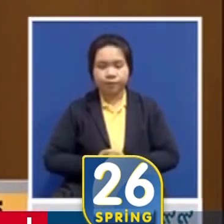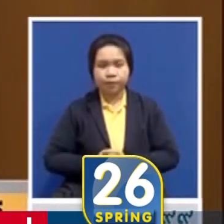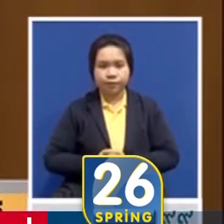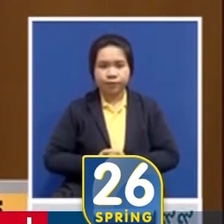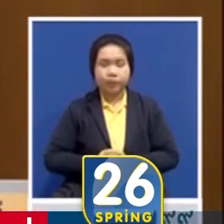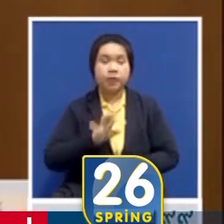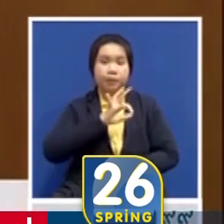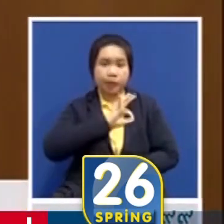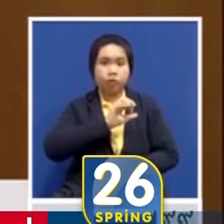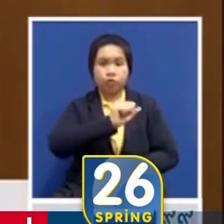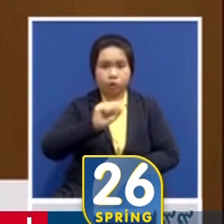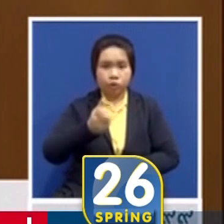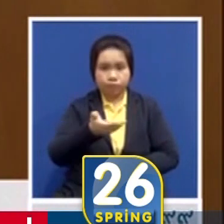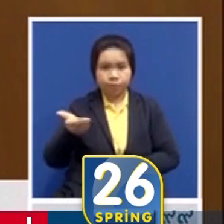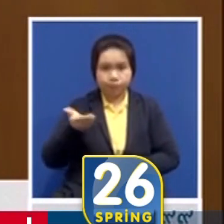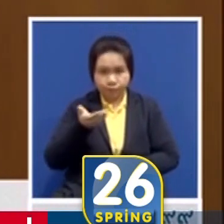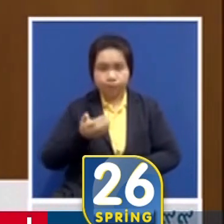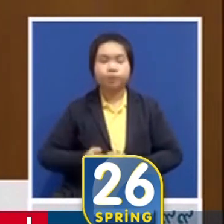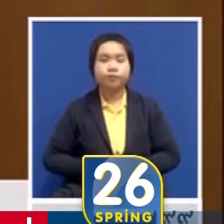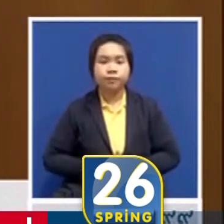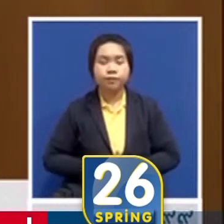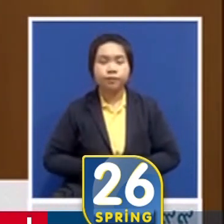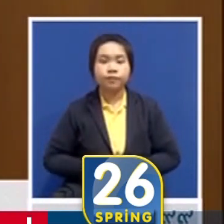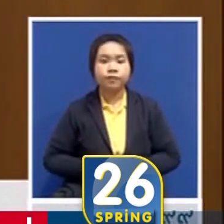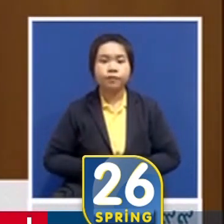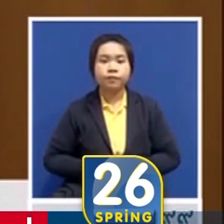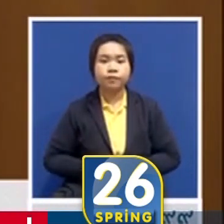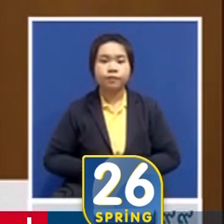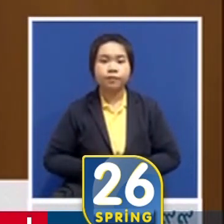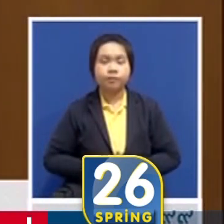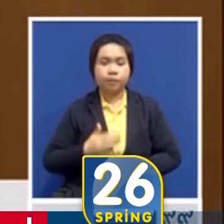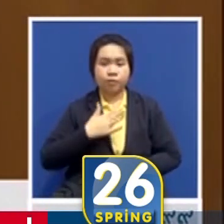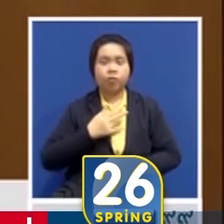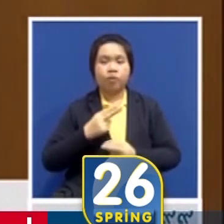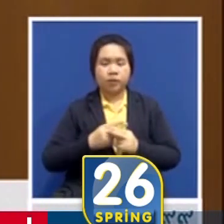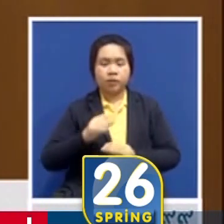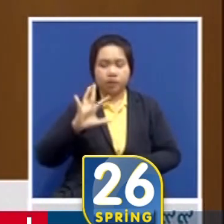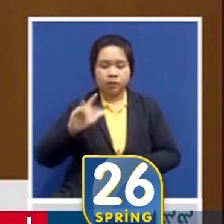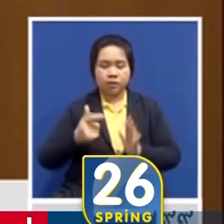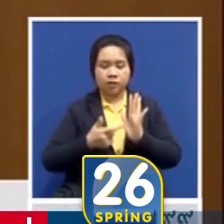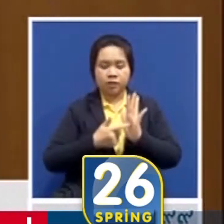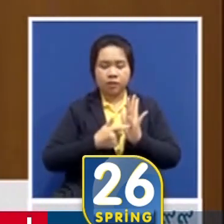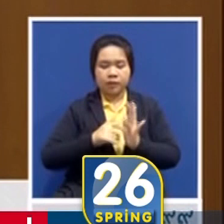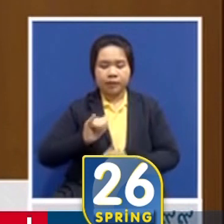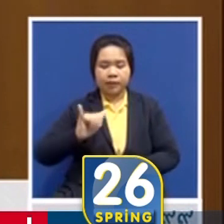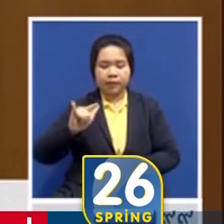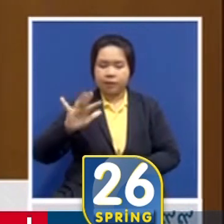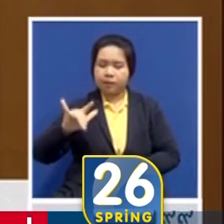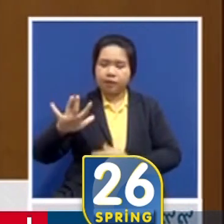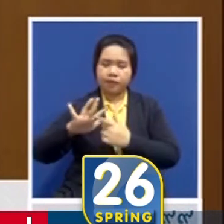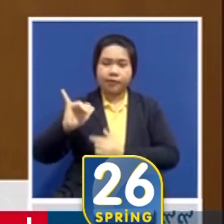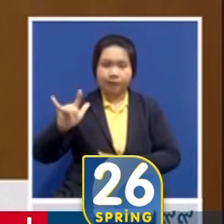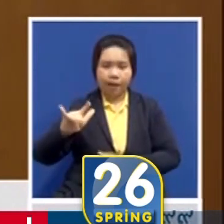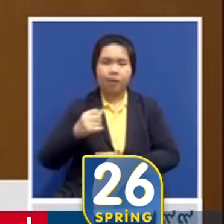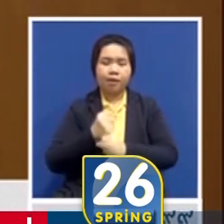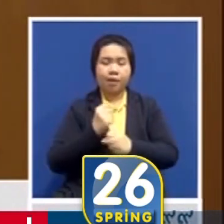นโยบายในเรื่องของนโยบายไปแล้วนะครับว่าความรุนแรงจะต้องไม่เกิดขึ้นกับใครไม่ว่าจะเป็นประชาชนทั่วไปหรือว่านักกิจกรรมทางการเมืองแล้วก็ได้สั่ง